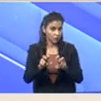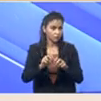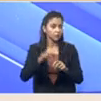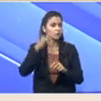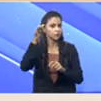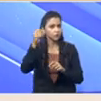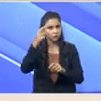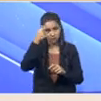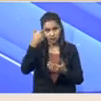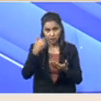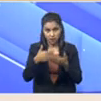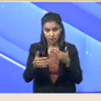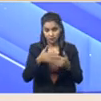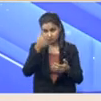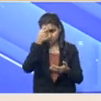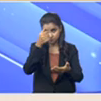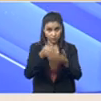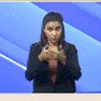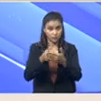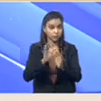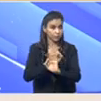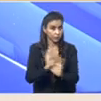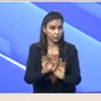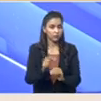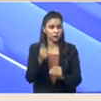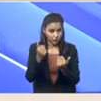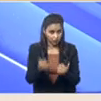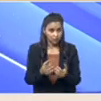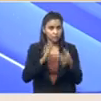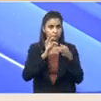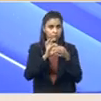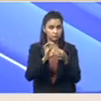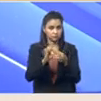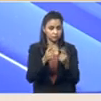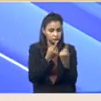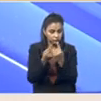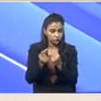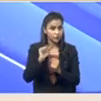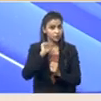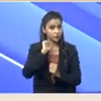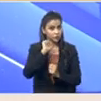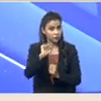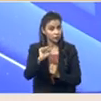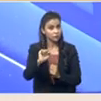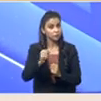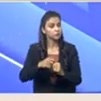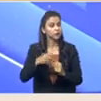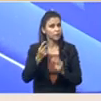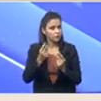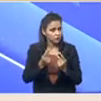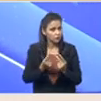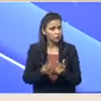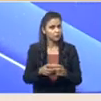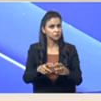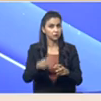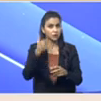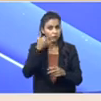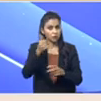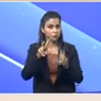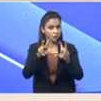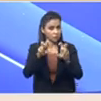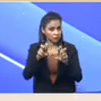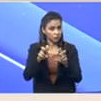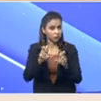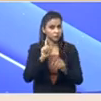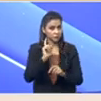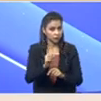ओके? यस सर। अभी मैं आपको कनेक्ट कर रहा हूँ, ये आपका इन्वेस्टिगेशन ऑफिसर है। आप अपनी स्टेट में रिकॉर्ड करवाइए ताकि ये नंबर ब्लॉक कर दिया जाए। ओके? यस सर,